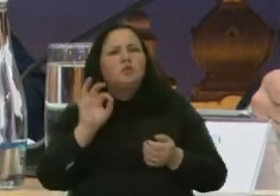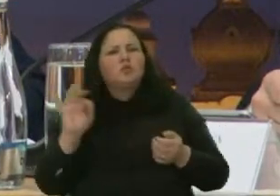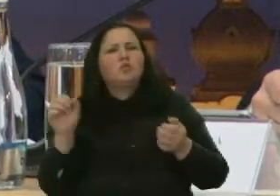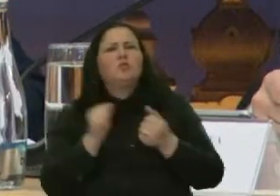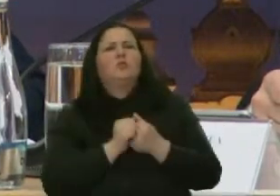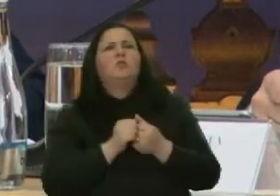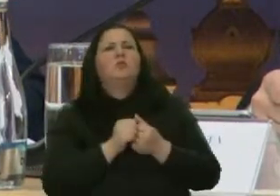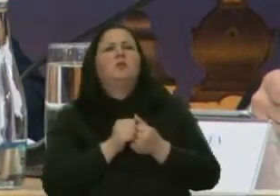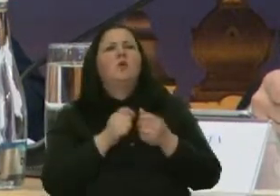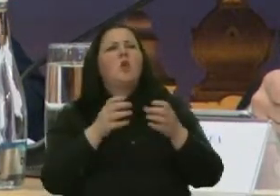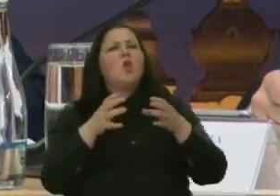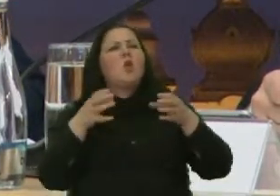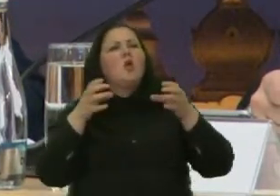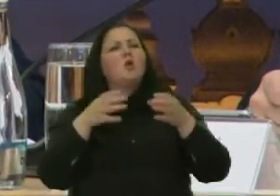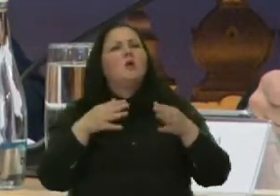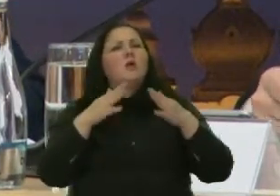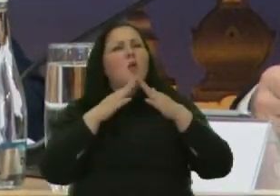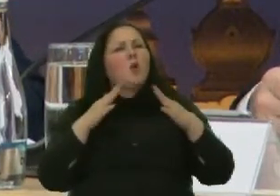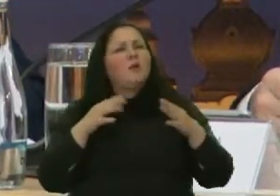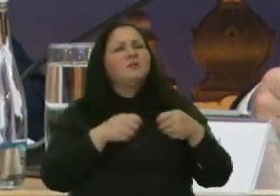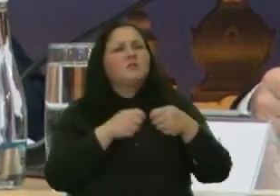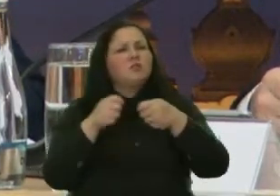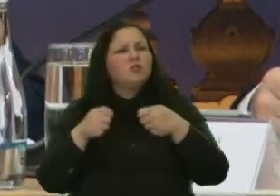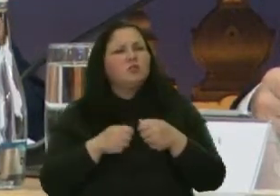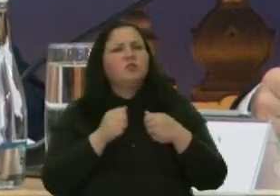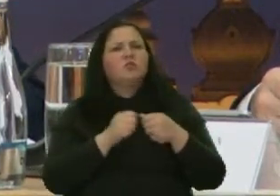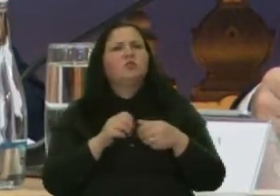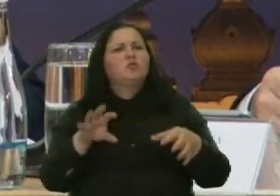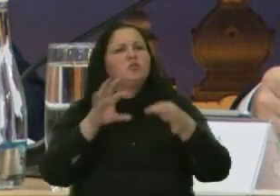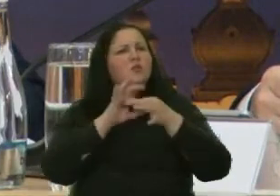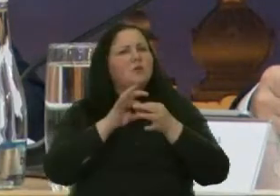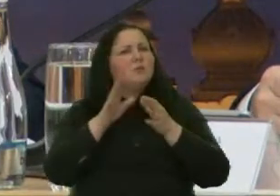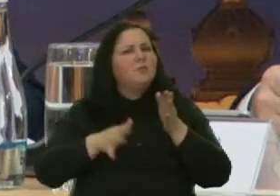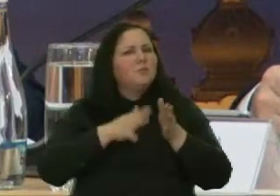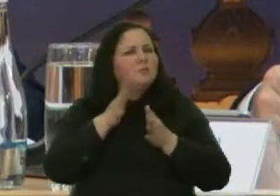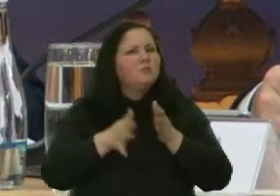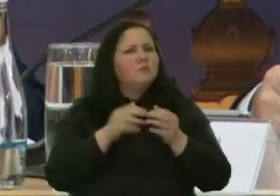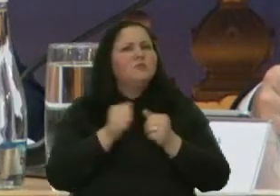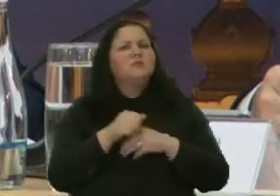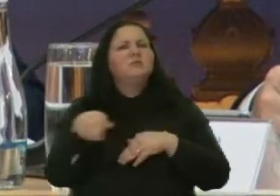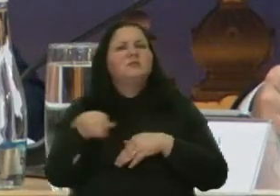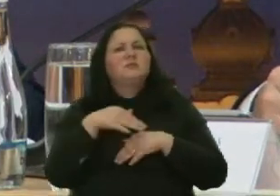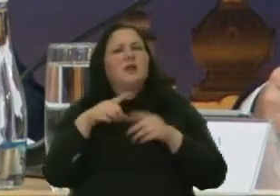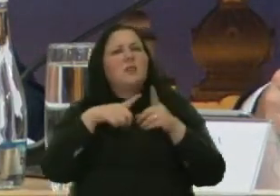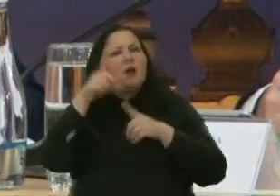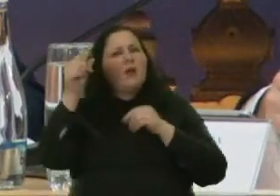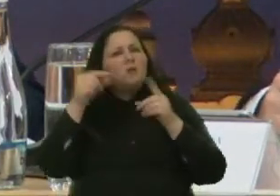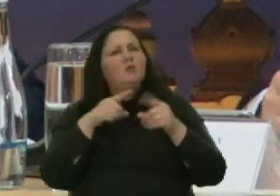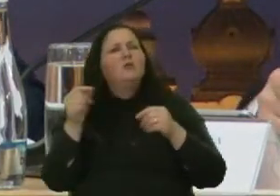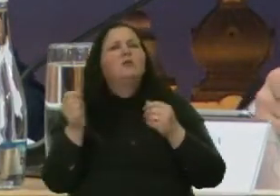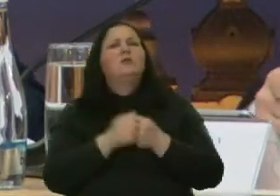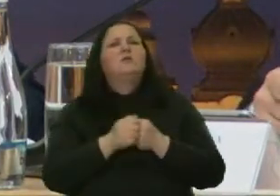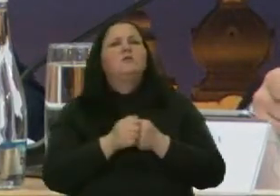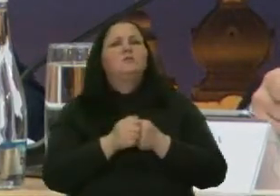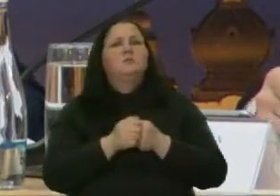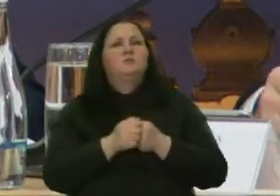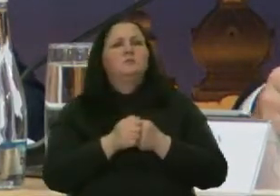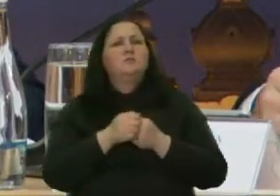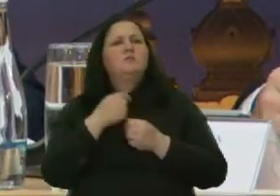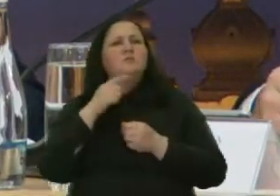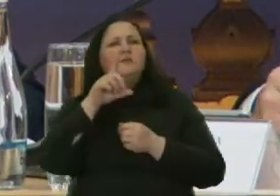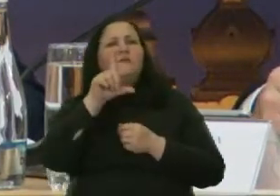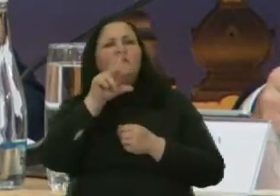construire locuințe sociale Coridorul s Vest drumuri de legătură central metropolitană strada lunii Bibescu Stănescu Alexandru vlăhuță